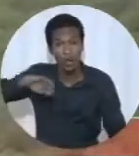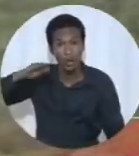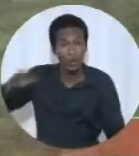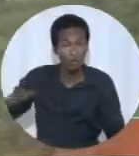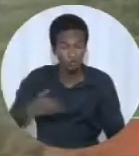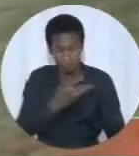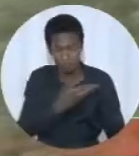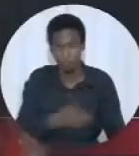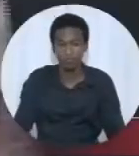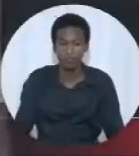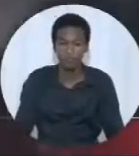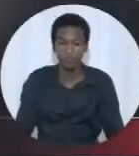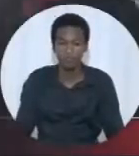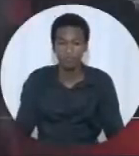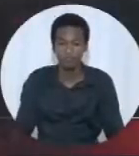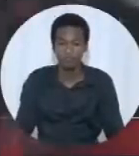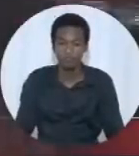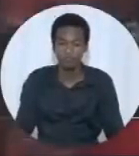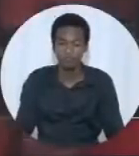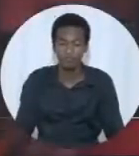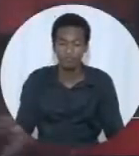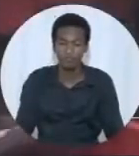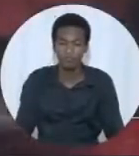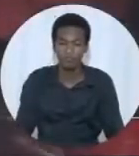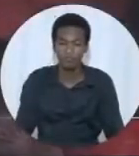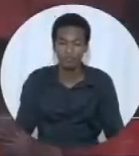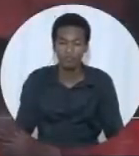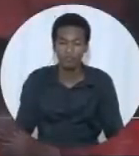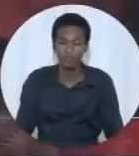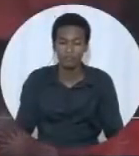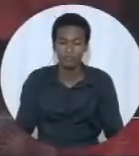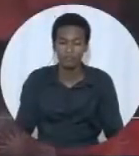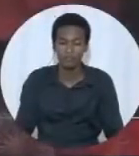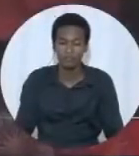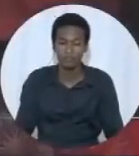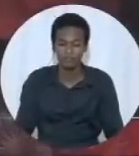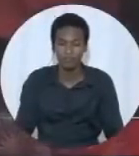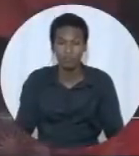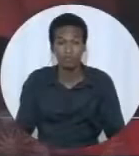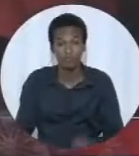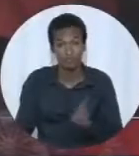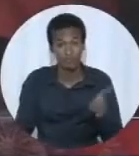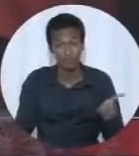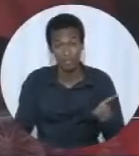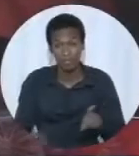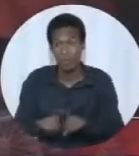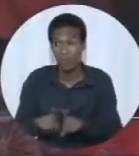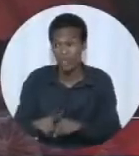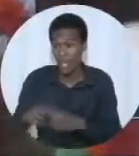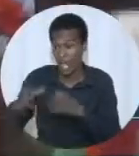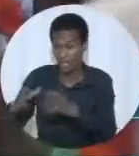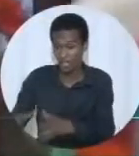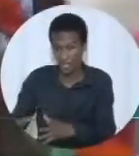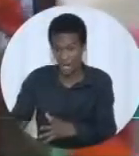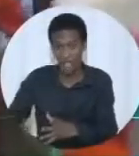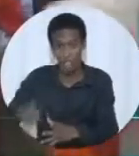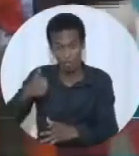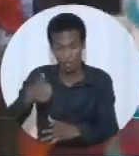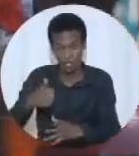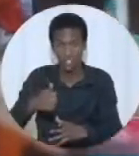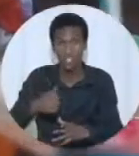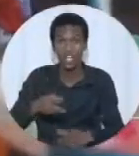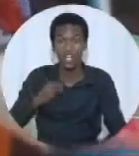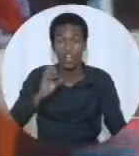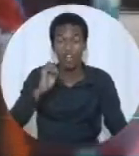kominina manodidina azy eto ny tsiranana faharoa. Anjara boriky noentin'ny fondation Tanimeva ny fanomezana famatsiam-bola ny tetika